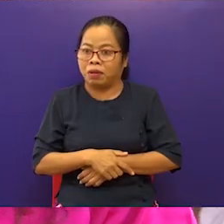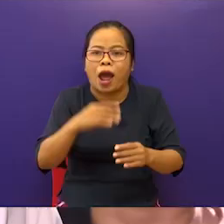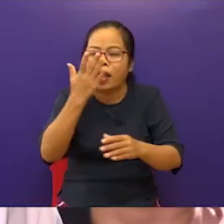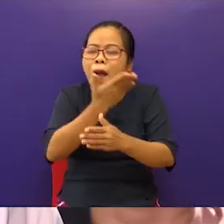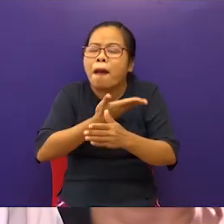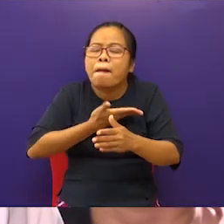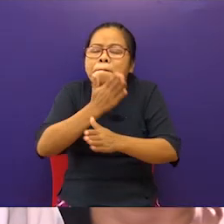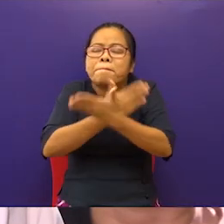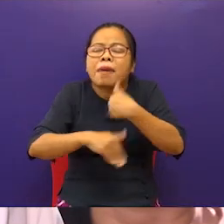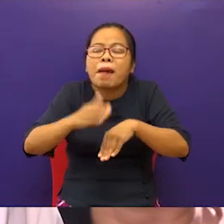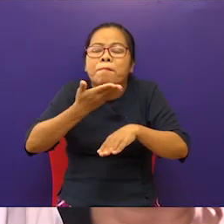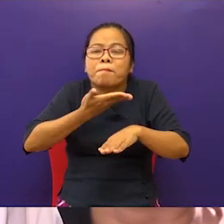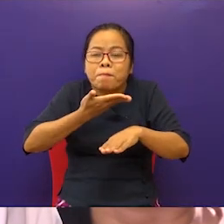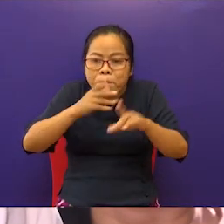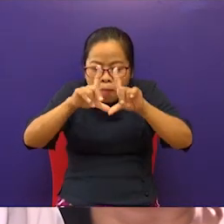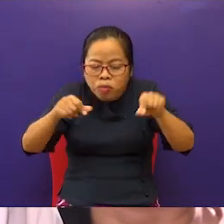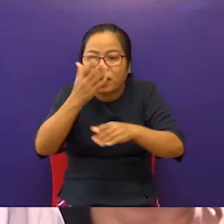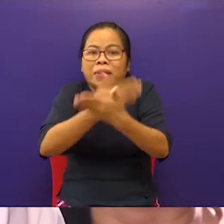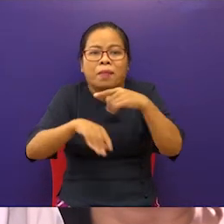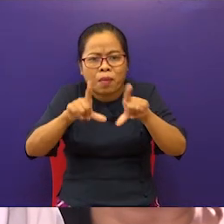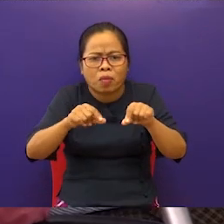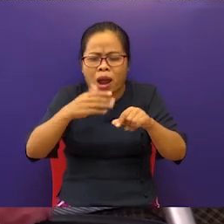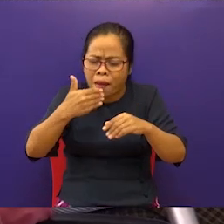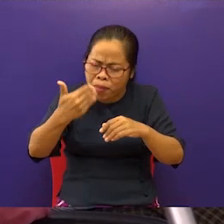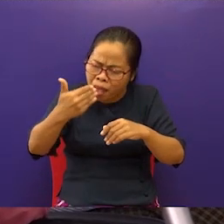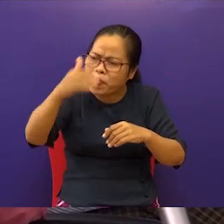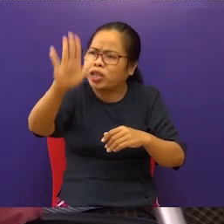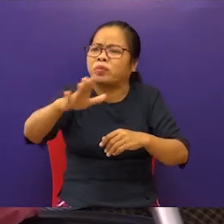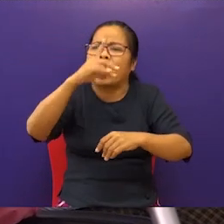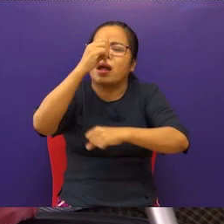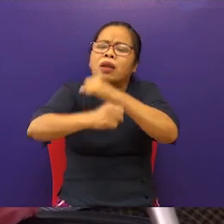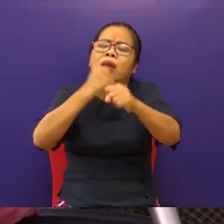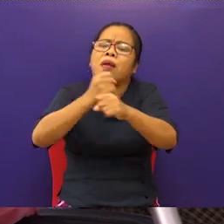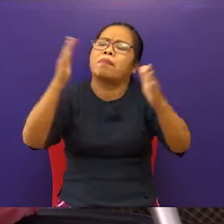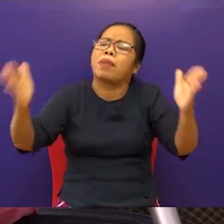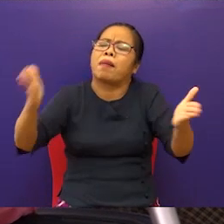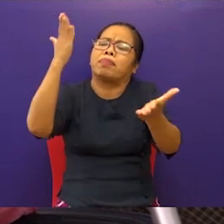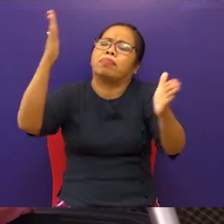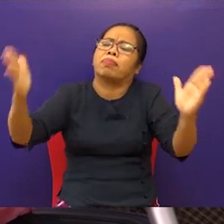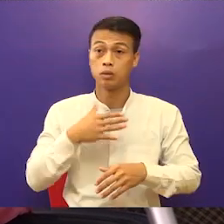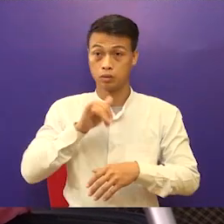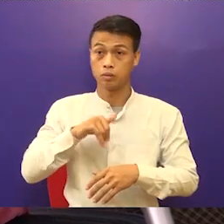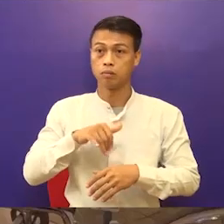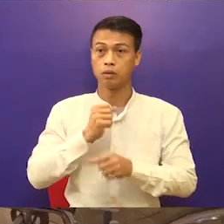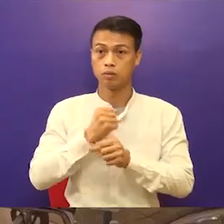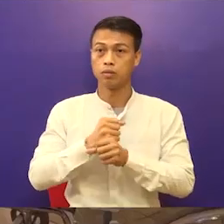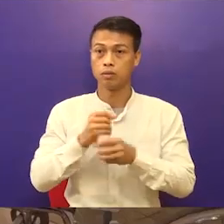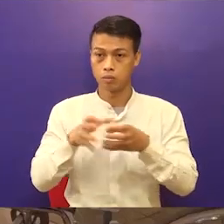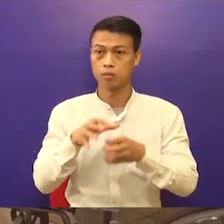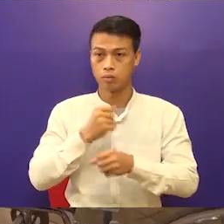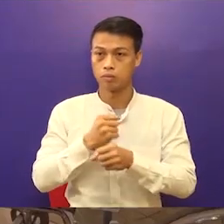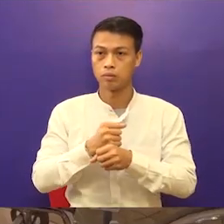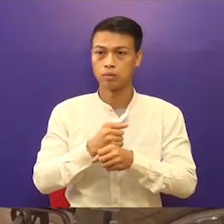ပေါ့နော်စိတ်ပူစရာမလိုပါဘူးနိုင်ငံသားမှတ်ပုံတင်မရှိခဲ့ရင်တောင်မှဒီမတန်ဆွမ်းမှတ်ပုံတင်ကရမှာပါအ ဲ့ဒါဆိုတော့ဖြည့်ပြီးသားဖြစ်မ